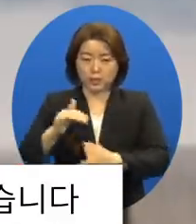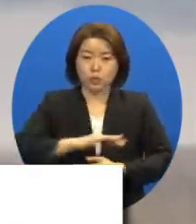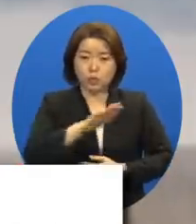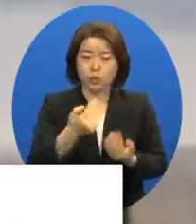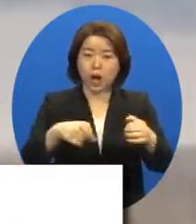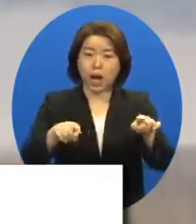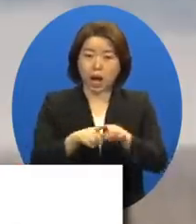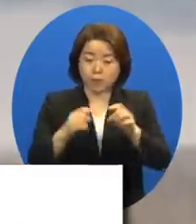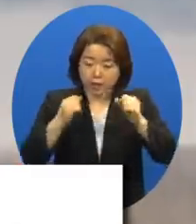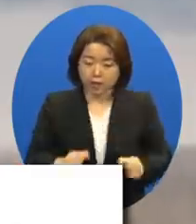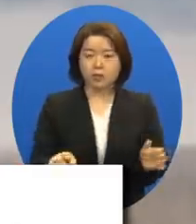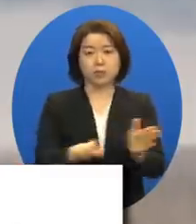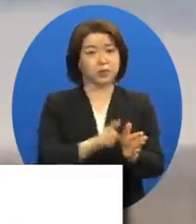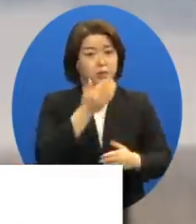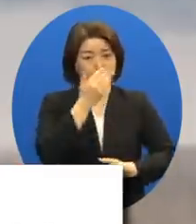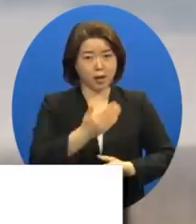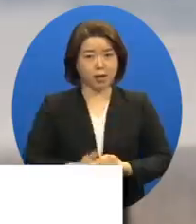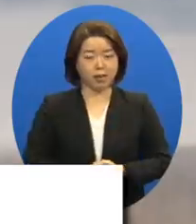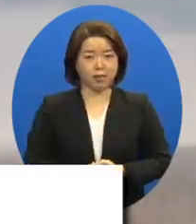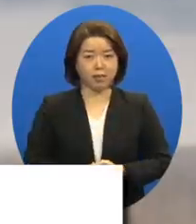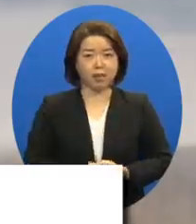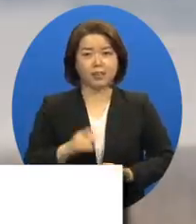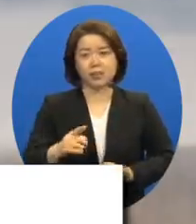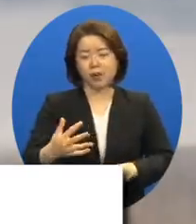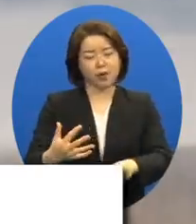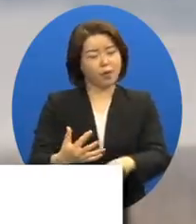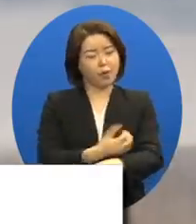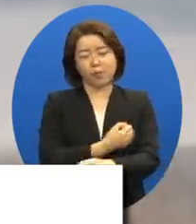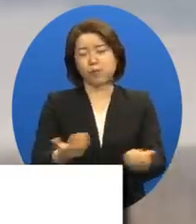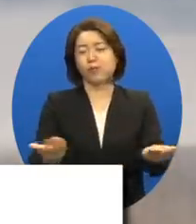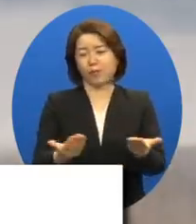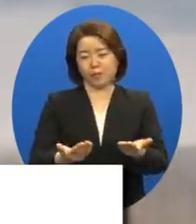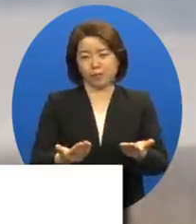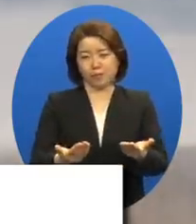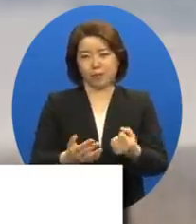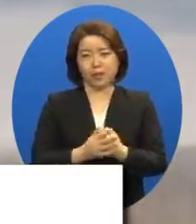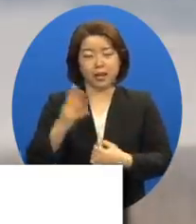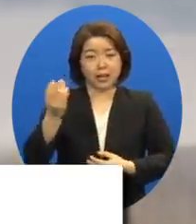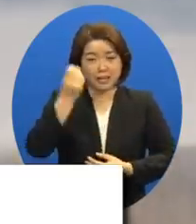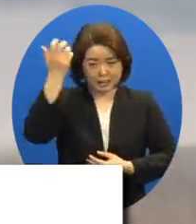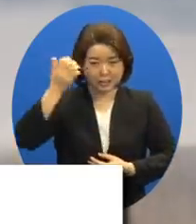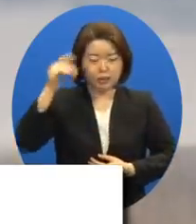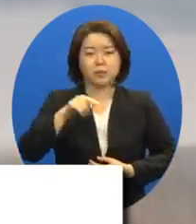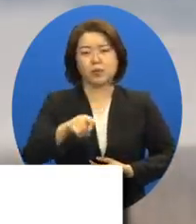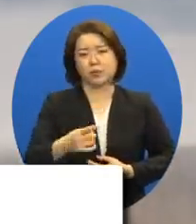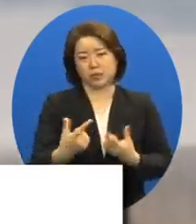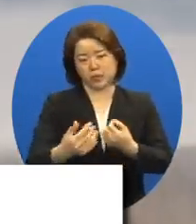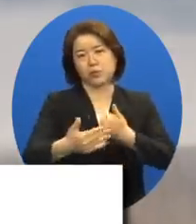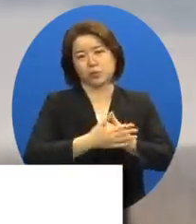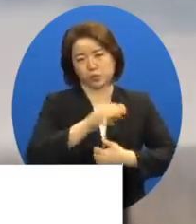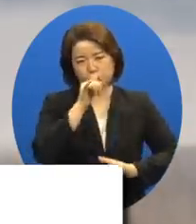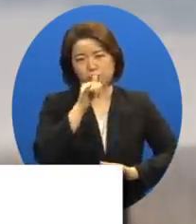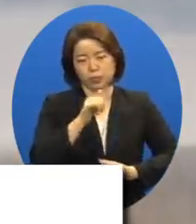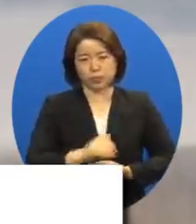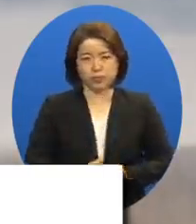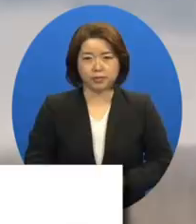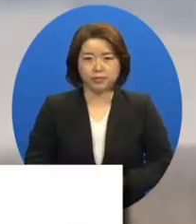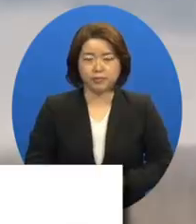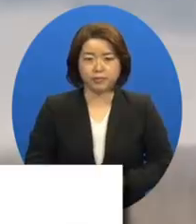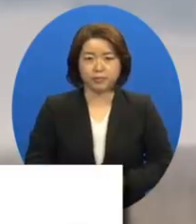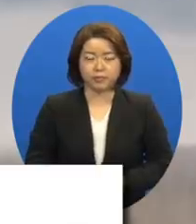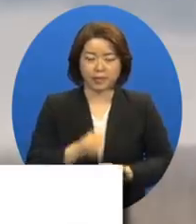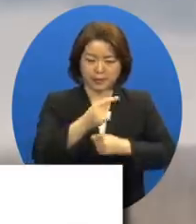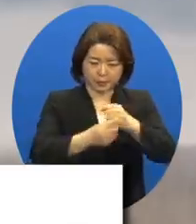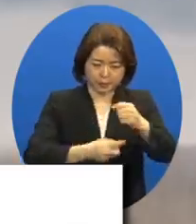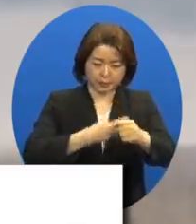믿습니다 이건 정말 엄청나게 좀 성령께서 그렇게 하시는 것입니다 해마다